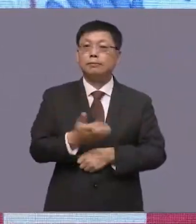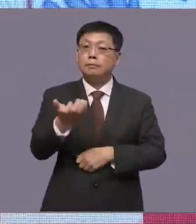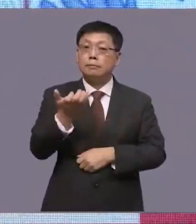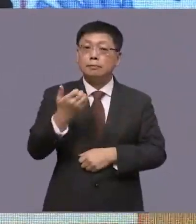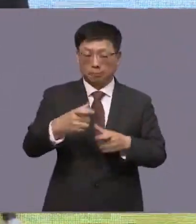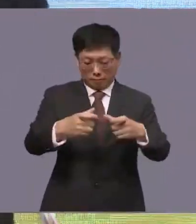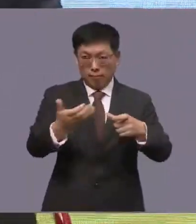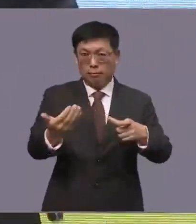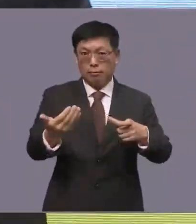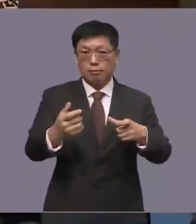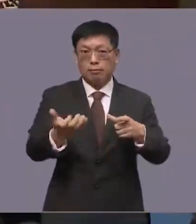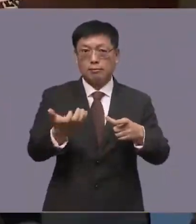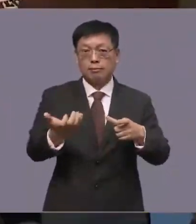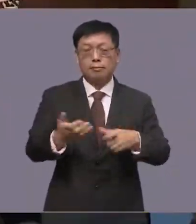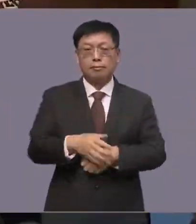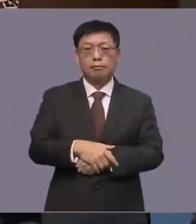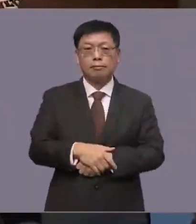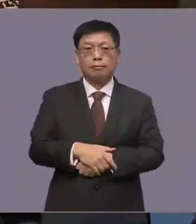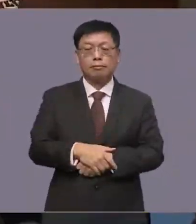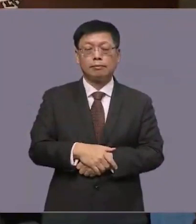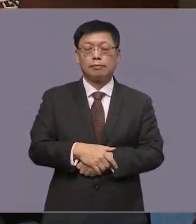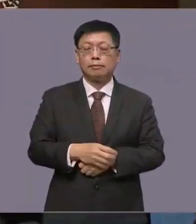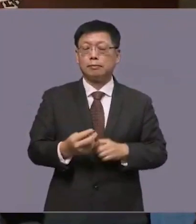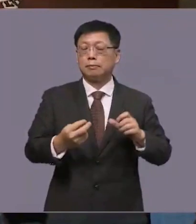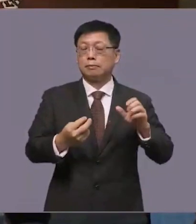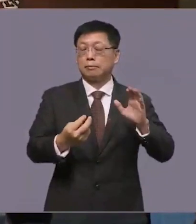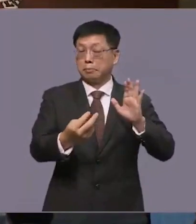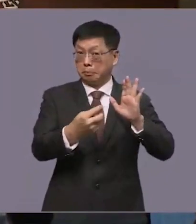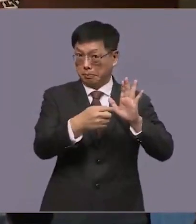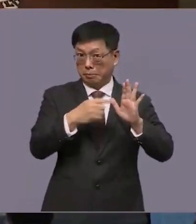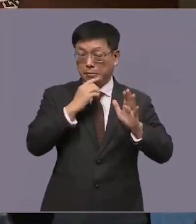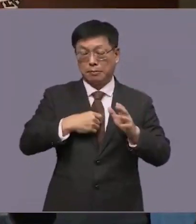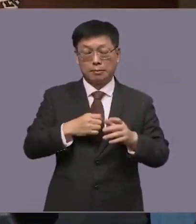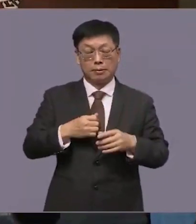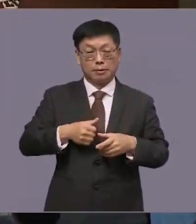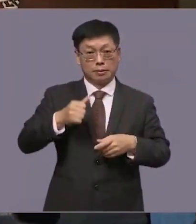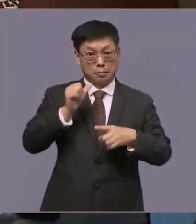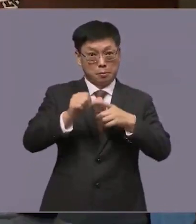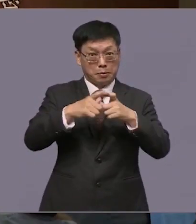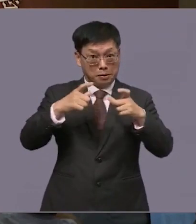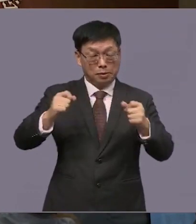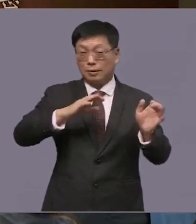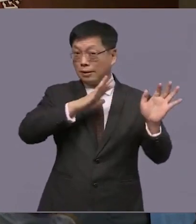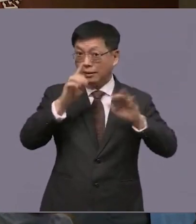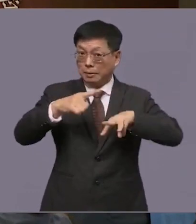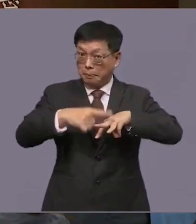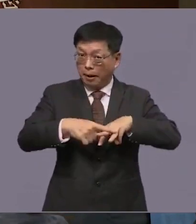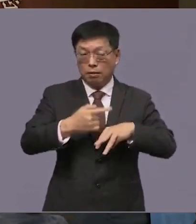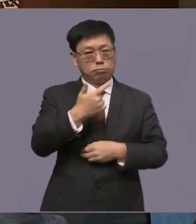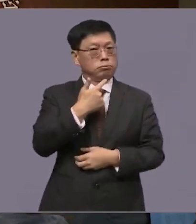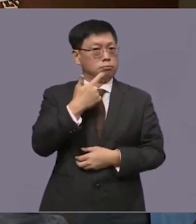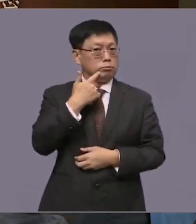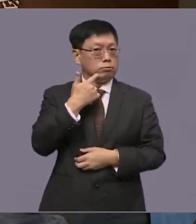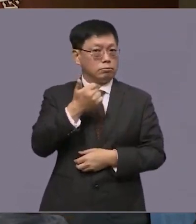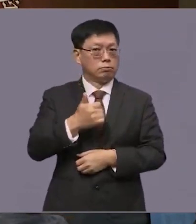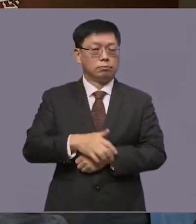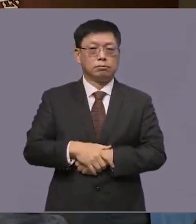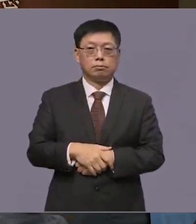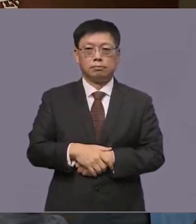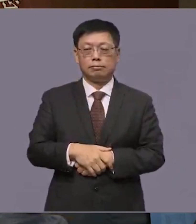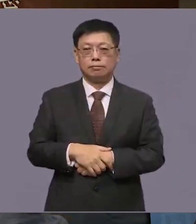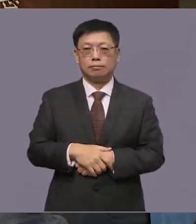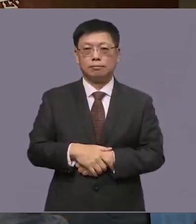他都会订，请看这个振兴五倍券样章非常的漂亮，